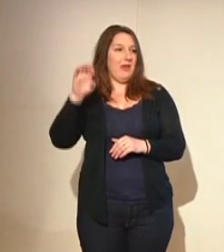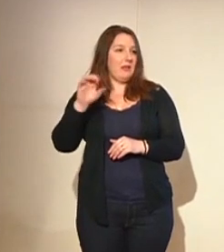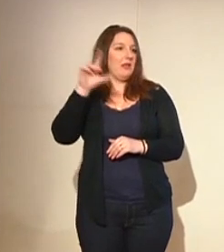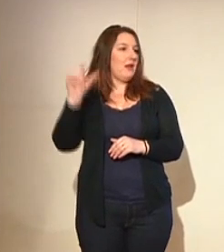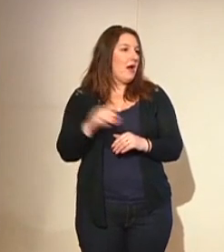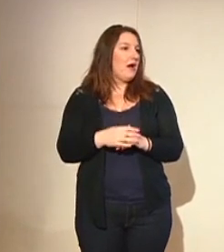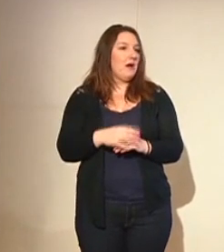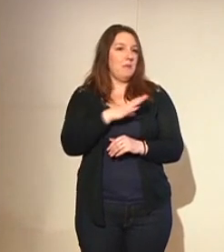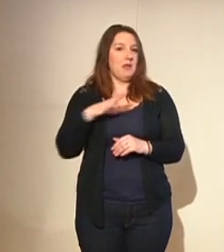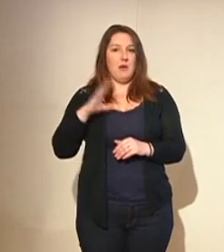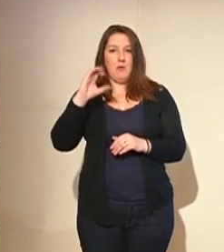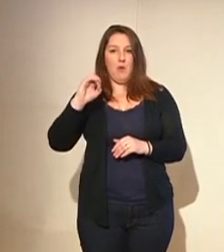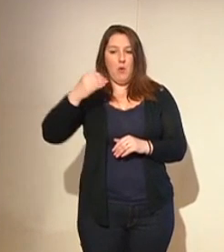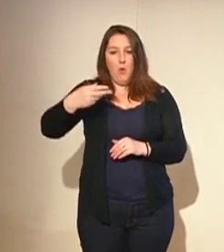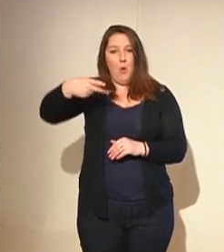compara